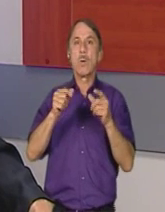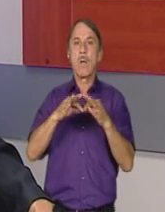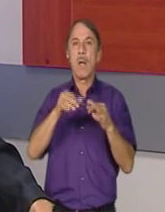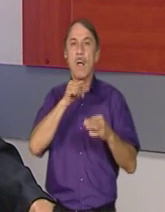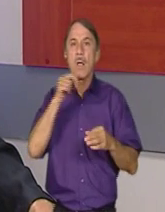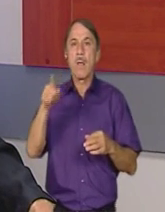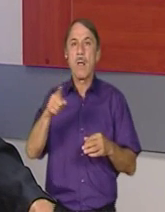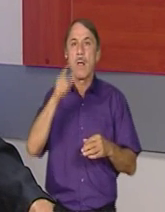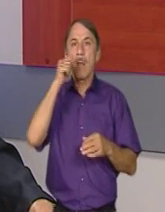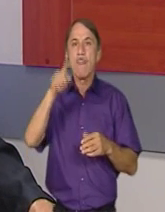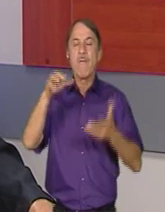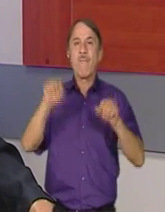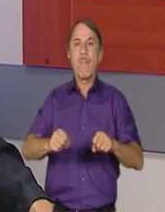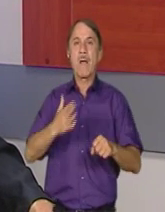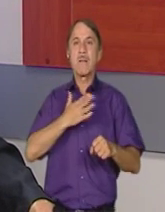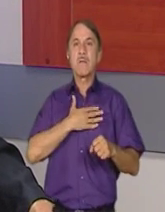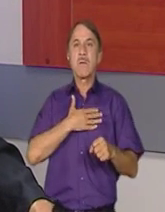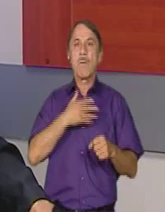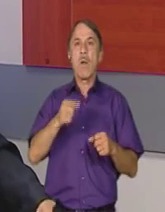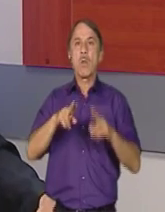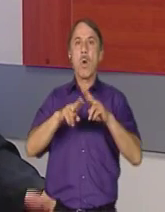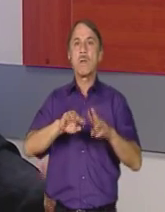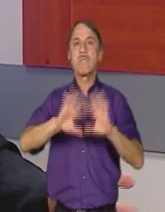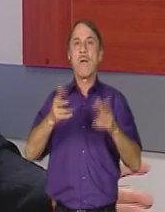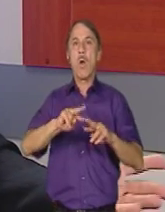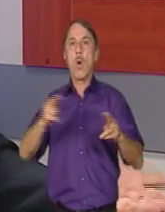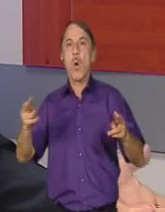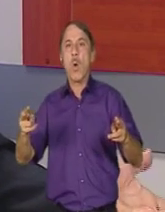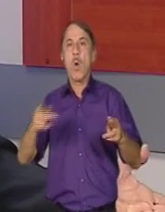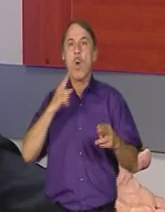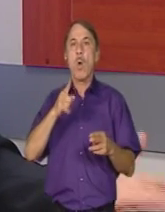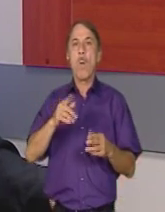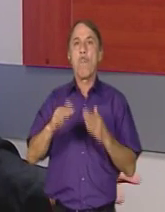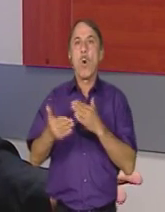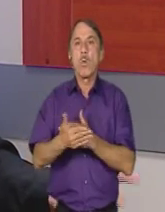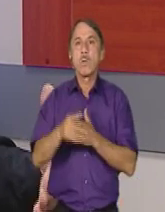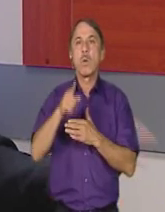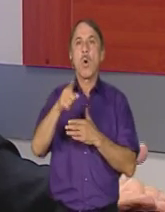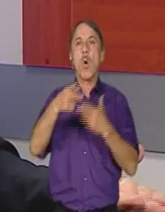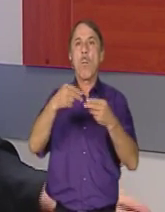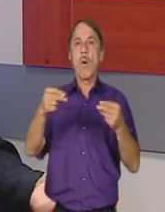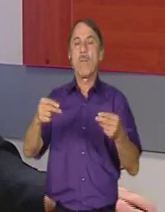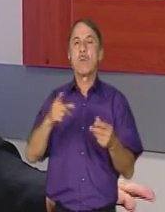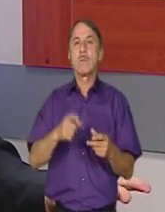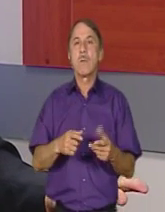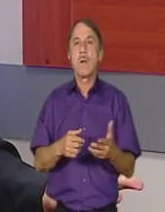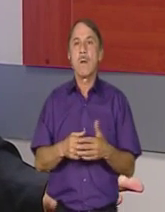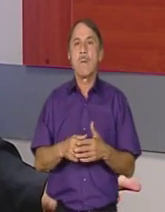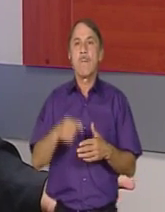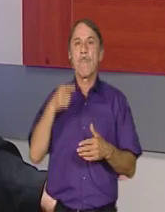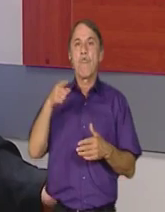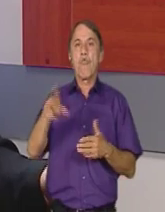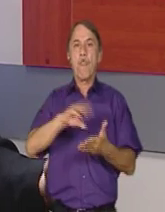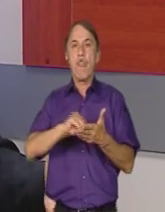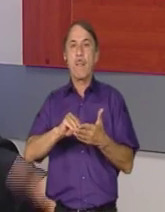je oblik vladavine u kojoj diktator ne vlada sobom. Sve je ostalo manje više podređeno tome i objašnjava tu